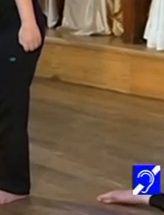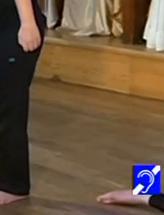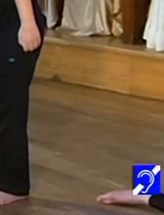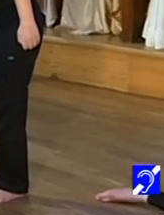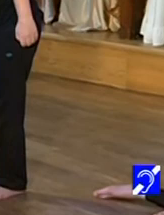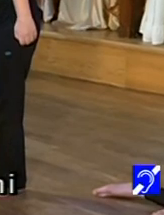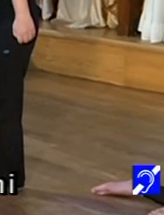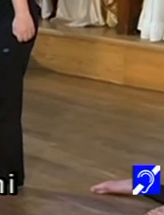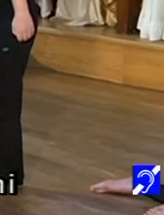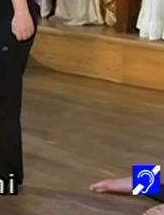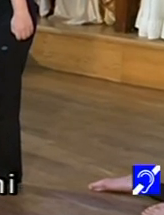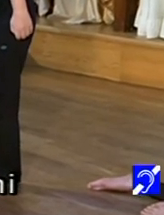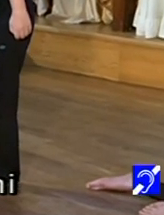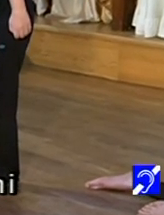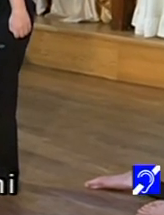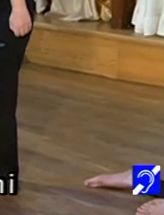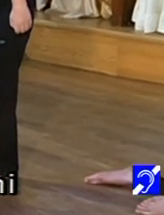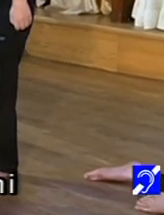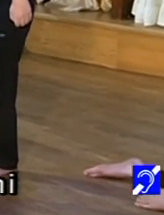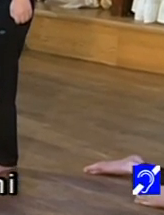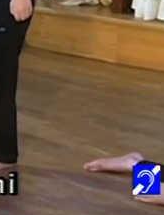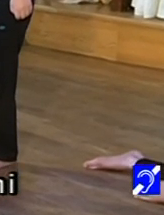Was versteht man unter Traumwelten?